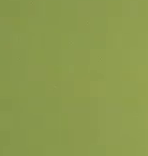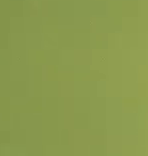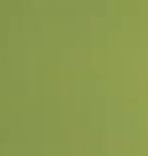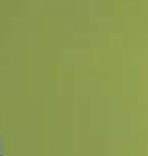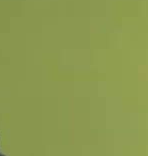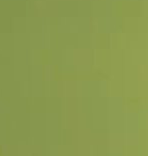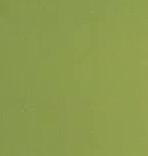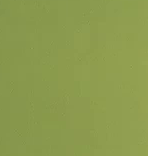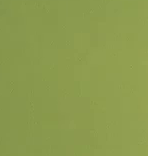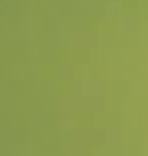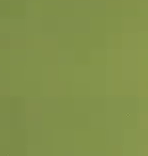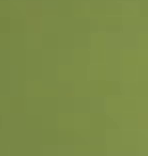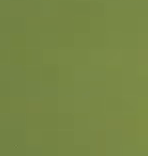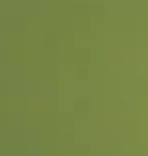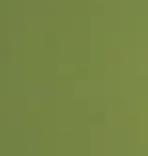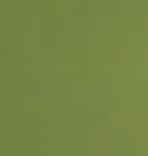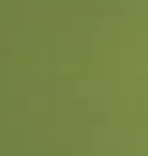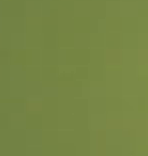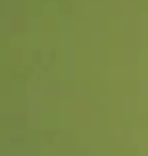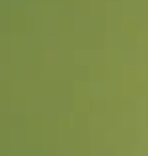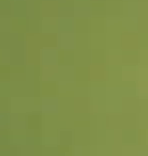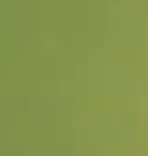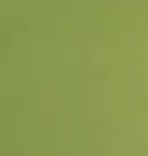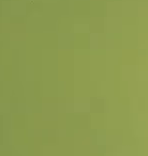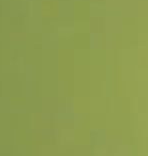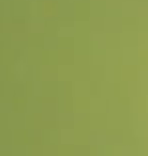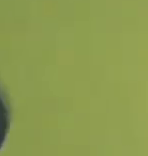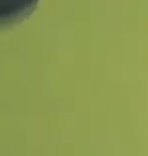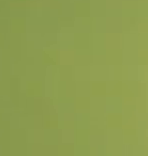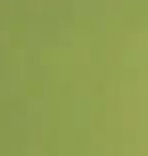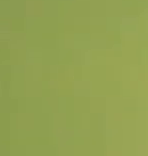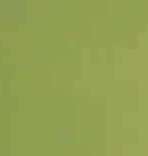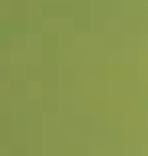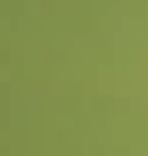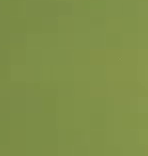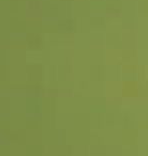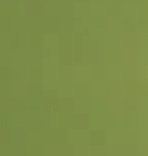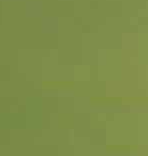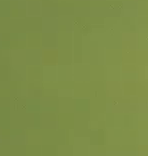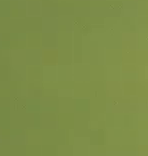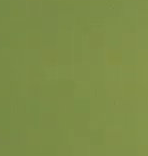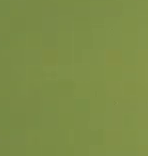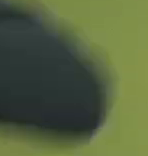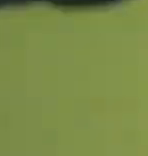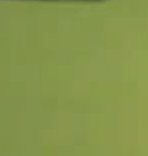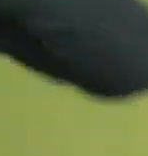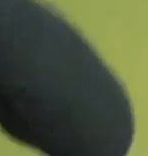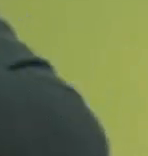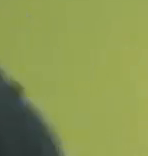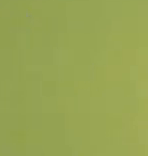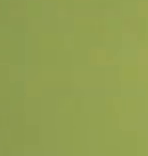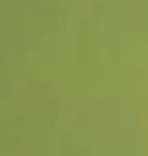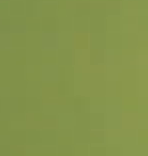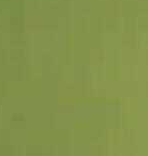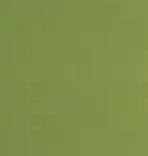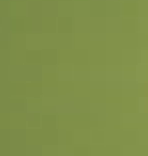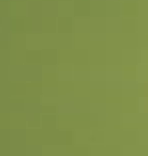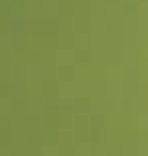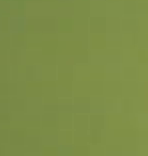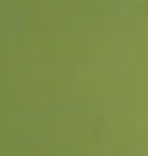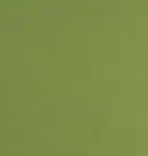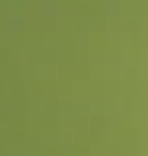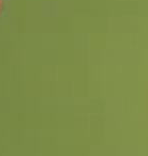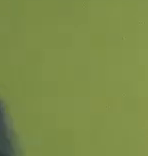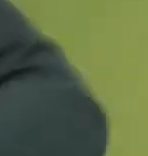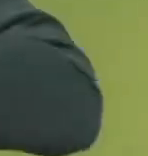Menschen, für alle Bürger innerhalb von Europa, wie man damit umgehen kann. Also die Menschen, die immer, das sind ja nicht nur die Behinderten an sich, sondern